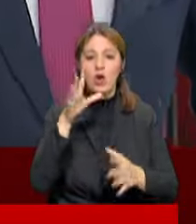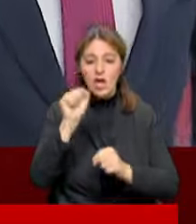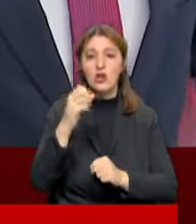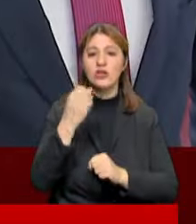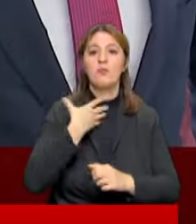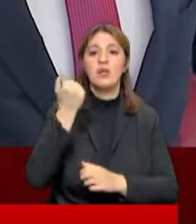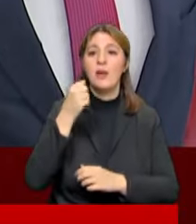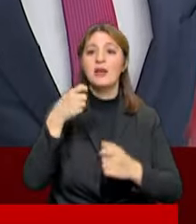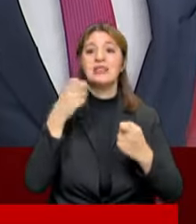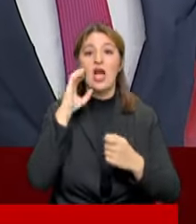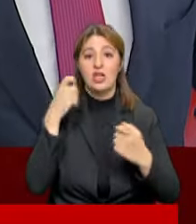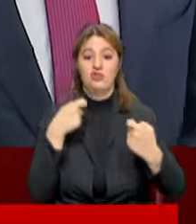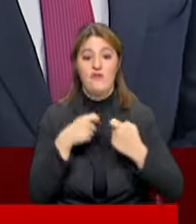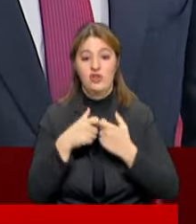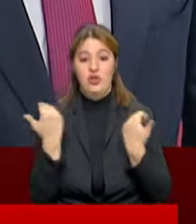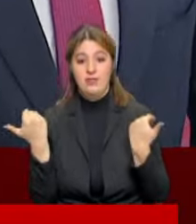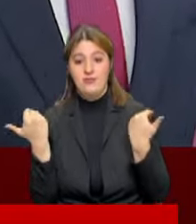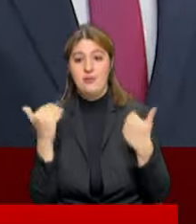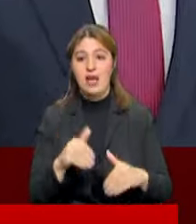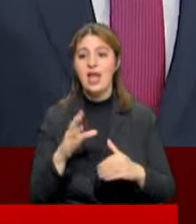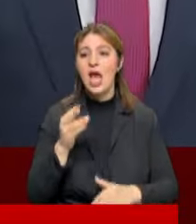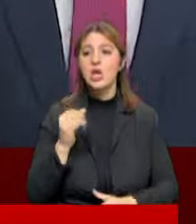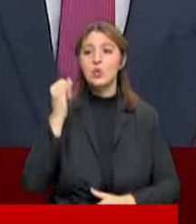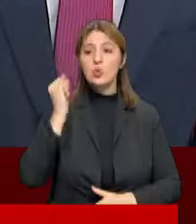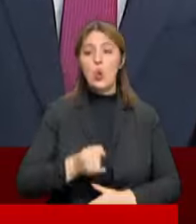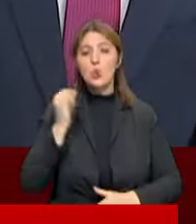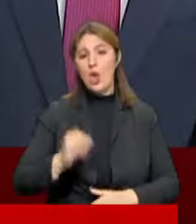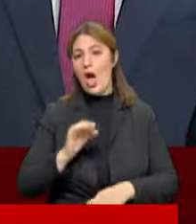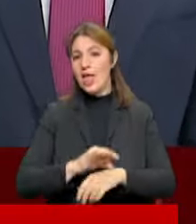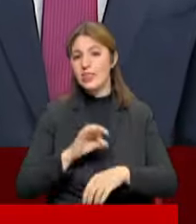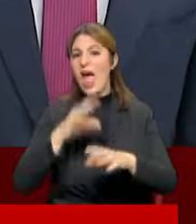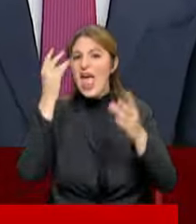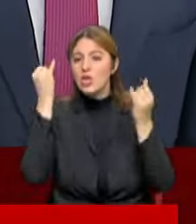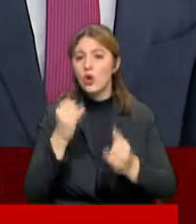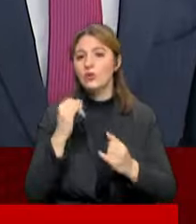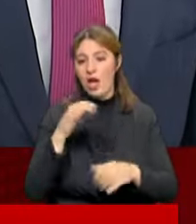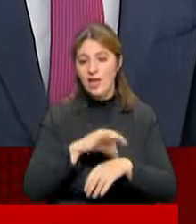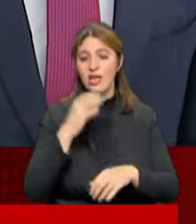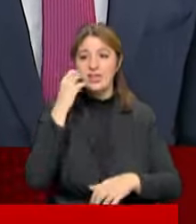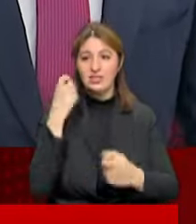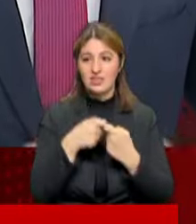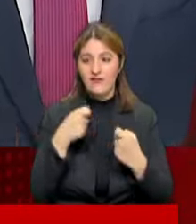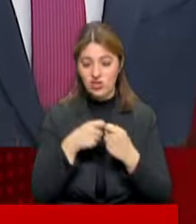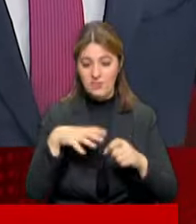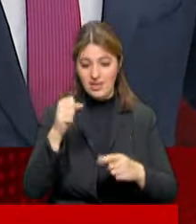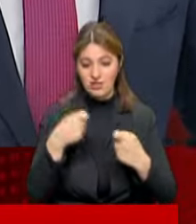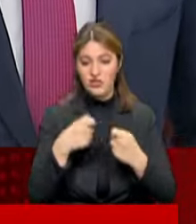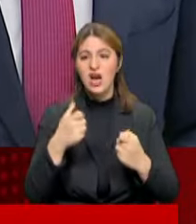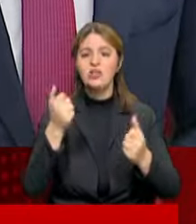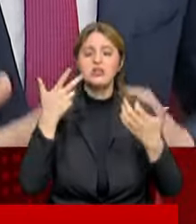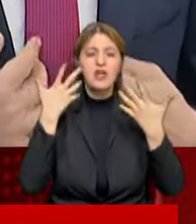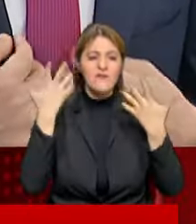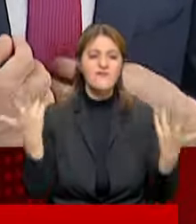Sakarya Meydan Muharebesi geldiğinde en kötü anda en kötü anda Sakarya Meydan Muharebesi'nin kanın gövdeyi